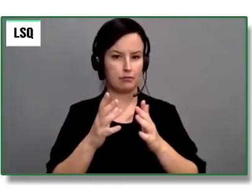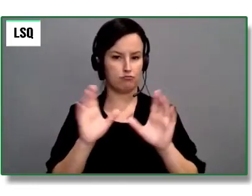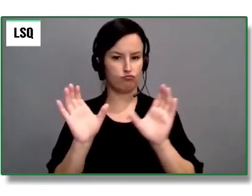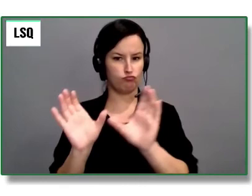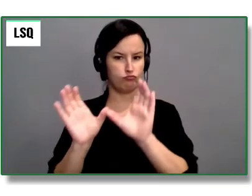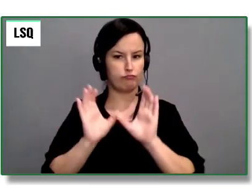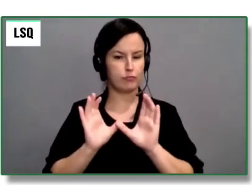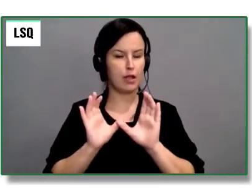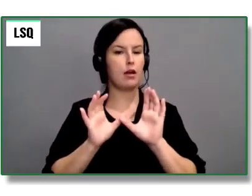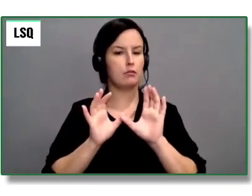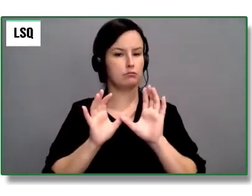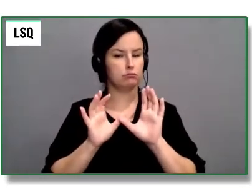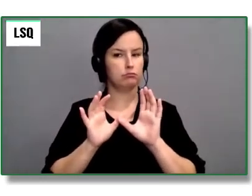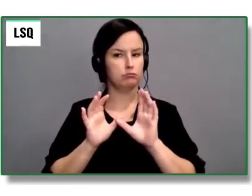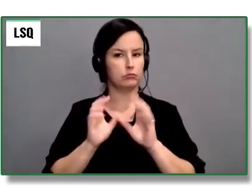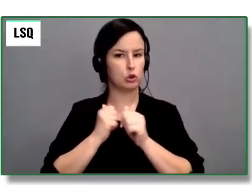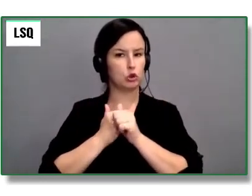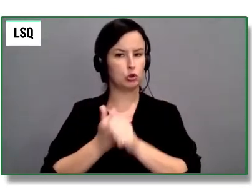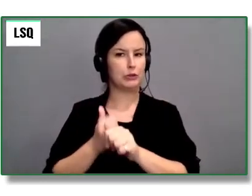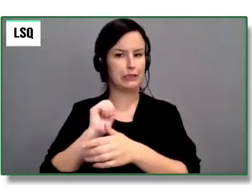cette association.